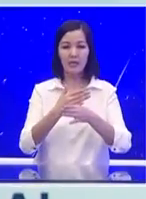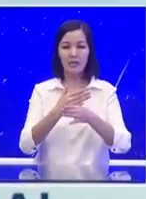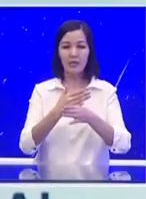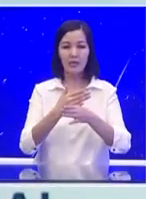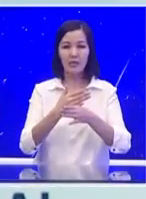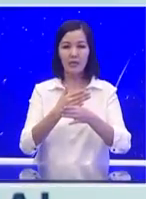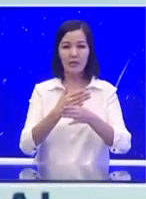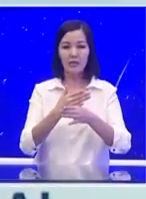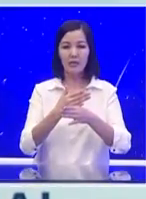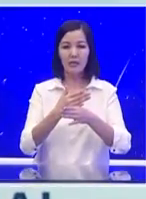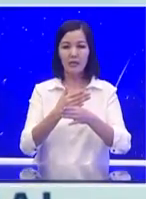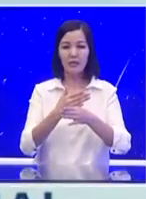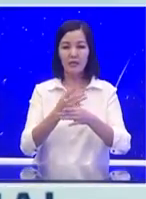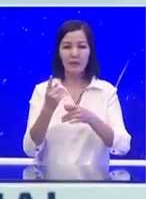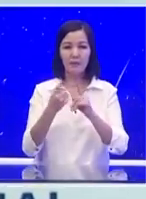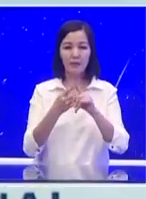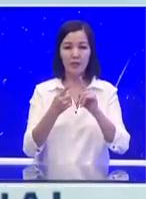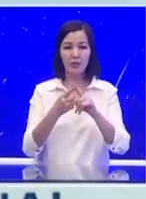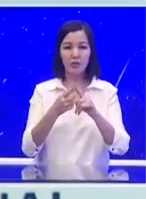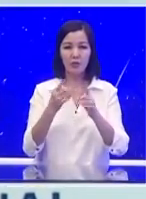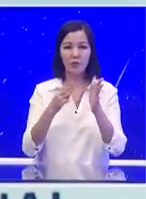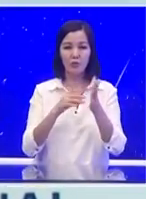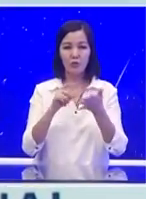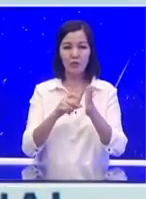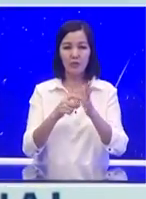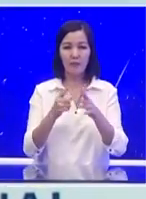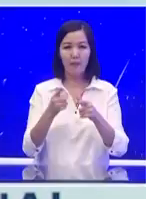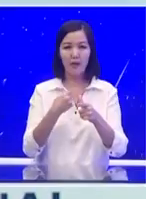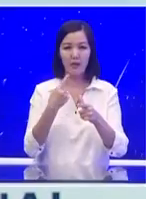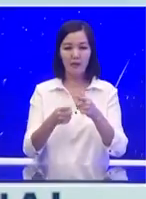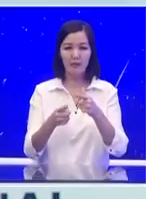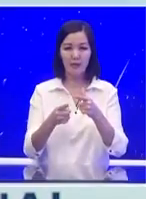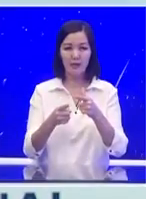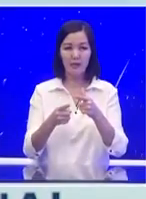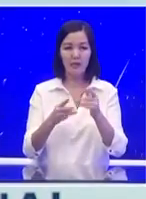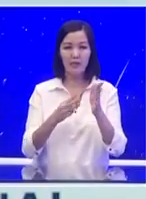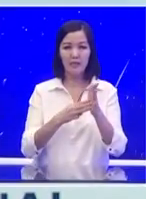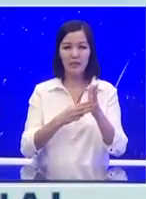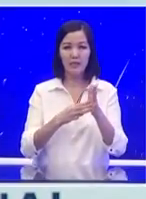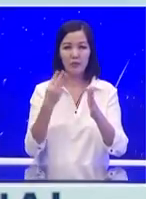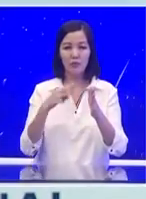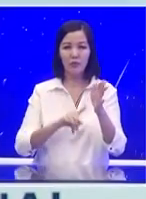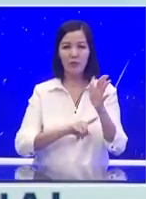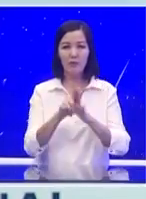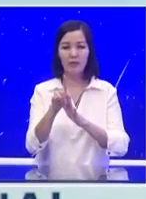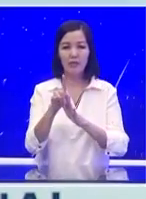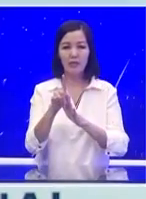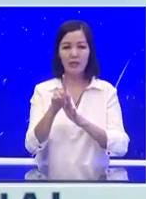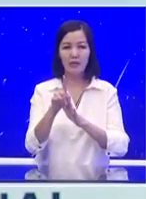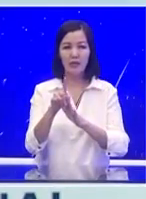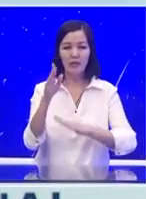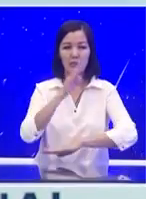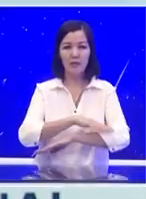кезеңнен тұратын болады. Ол 1-ші сынып пен 9-ші сынып арасында ол түске дейінгі уақытта 8:30-нан басталады сабақтың бәрі.